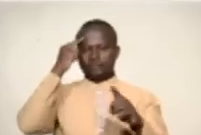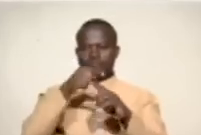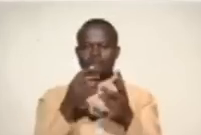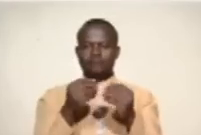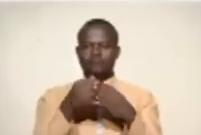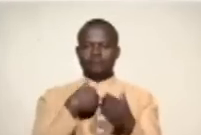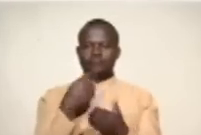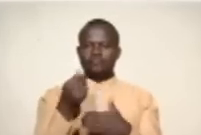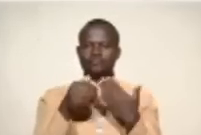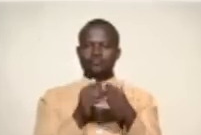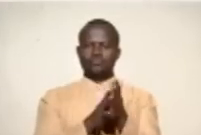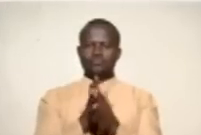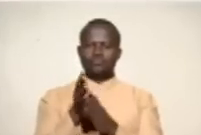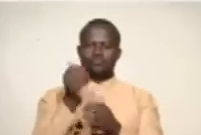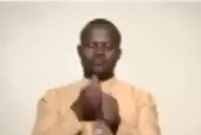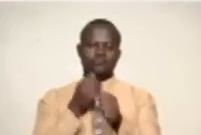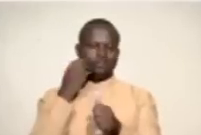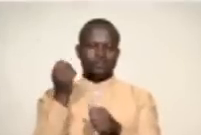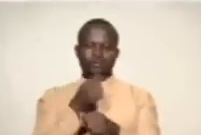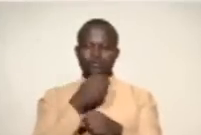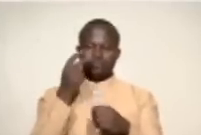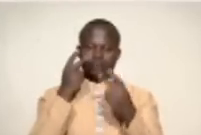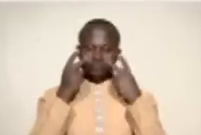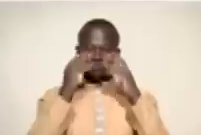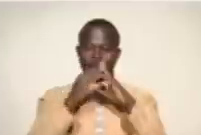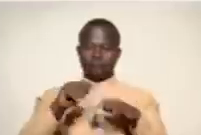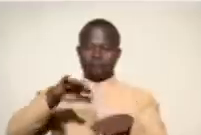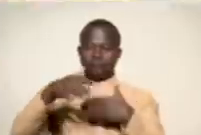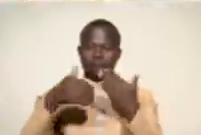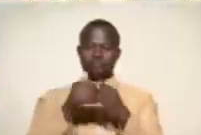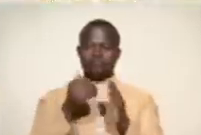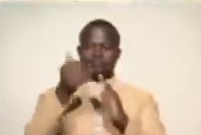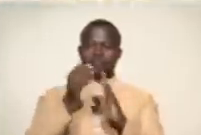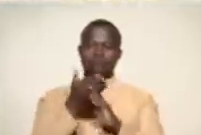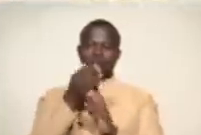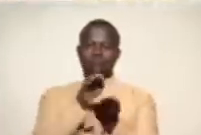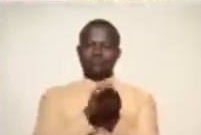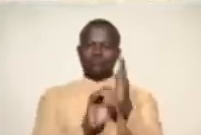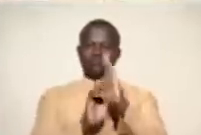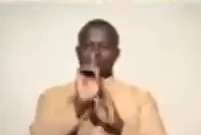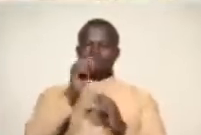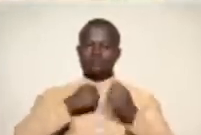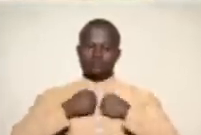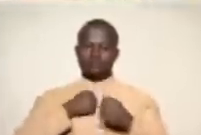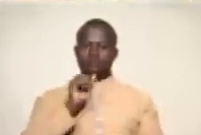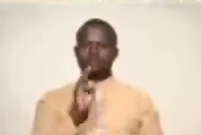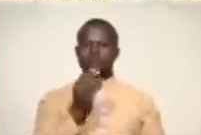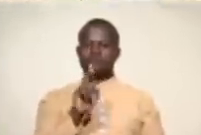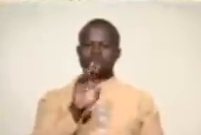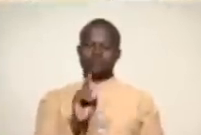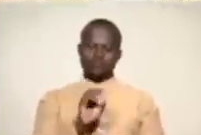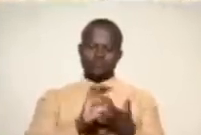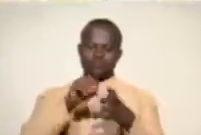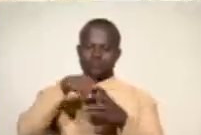abafite amafaranga binjiza buri kwezi kubona inzu ziciriritse, yahise ajya ku rubuga rwa Banki y'Amajyambere y'u Rwanda BRD